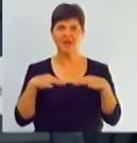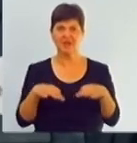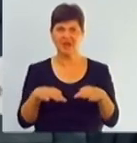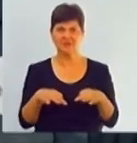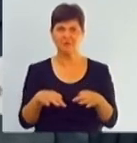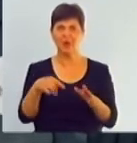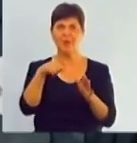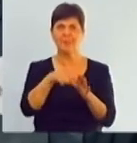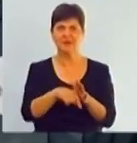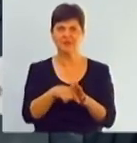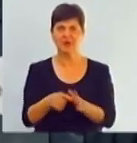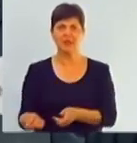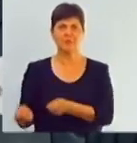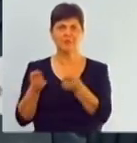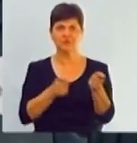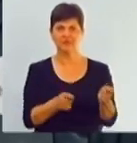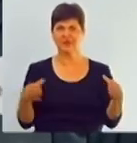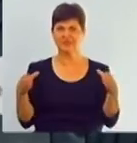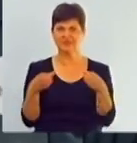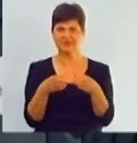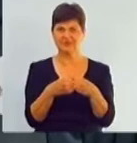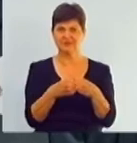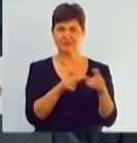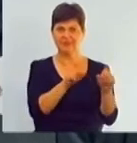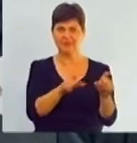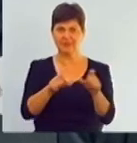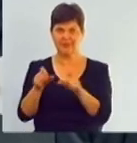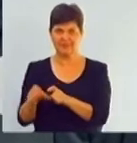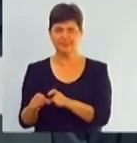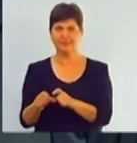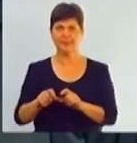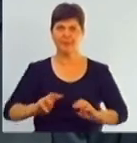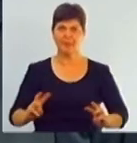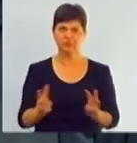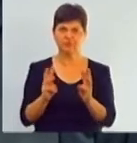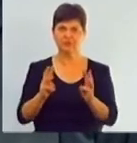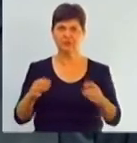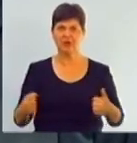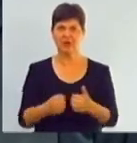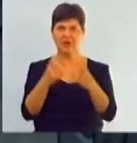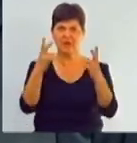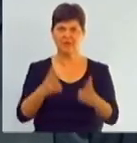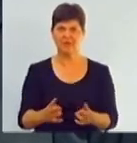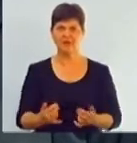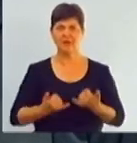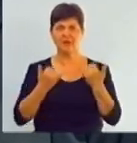для доставки особового складу до місця надзвичайної події, чи то пожежі, чи то аварії, для